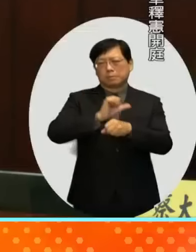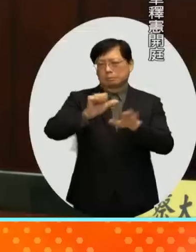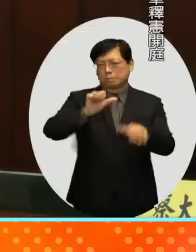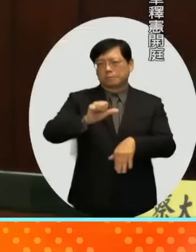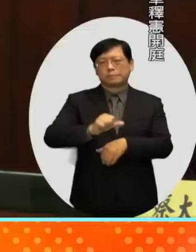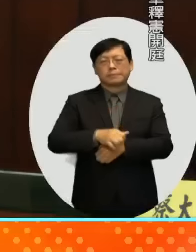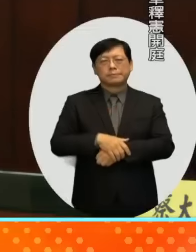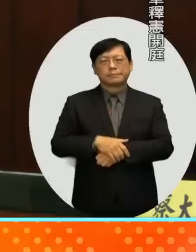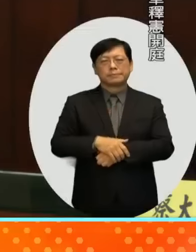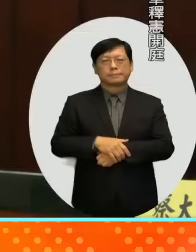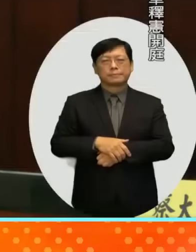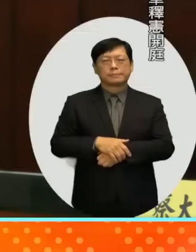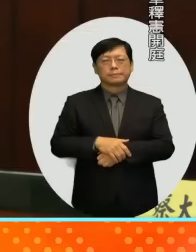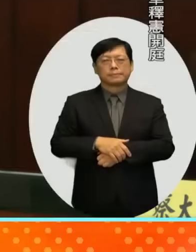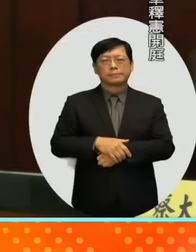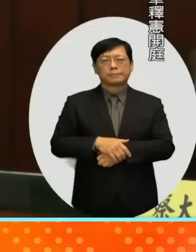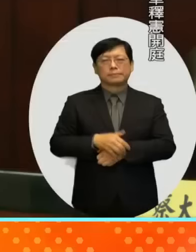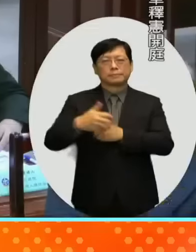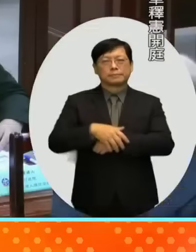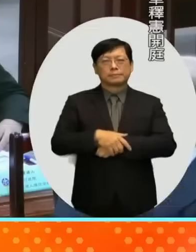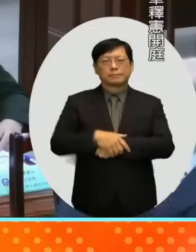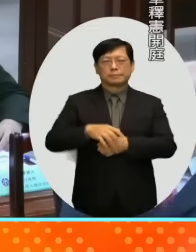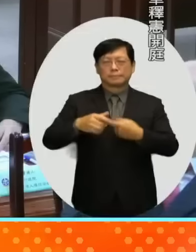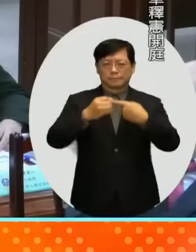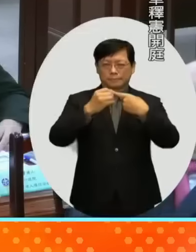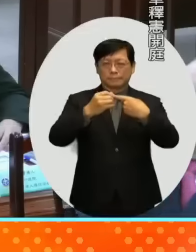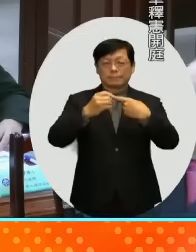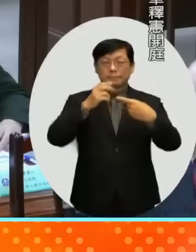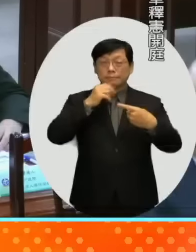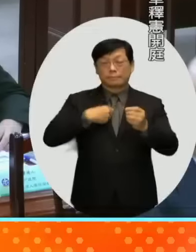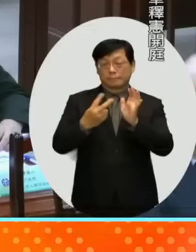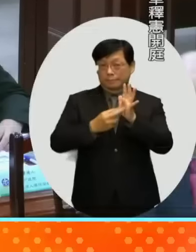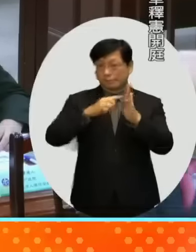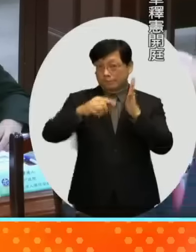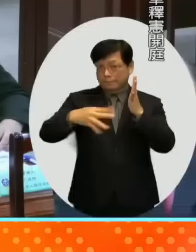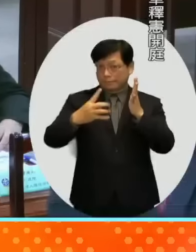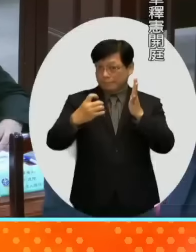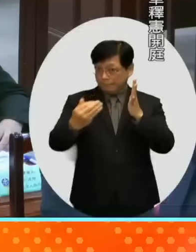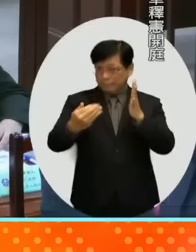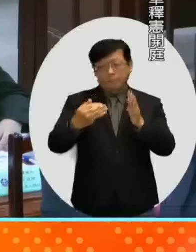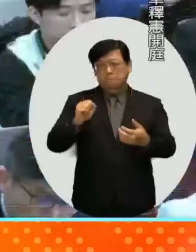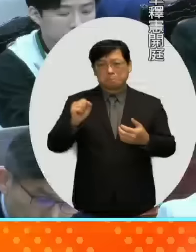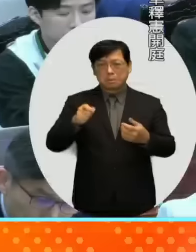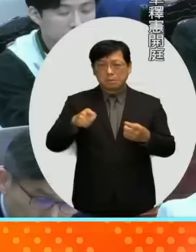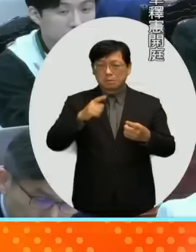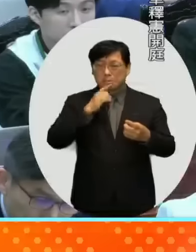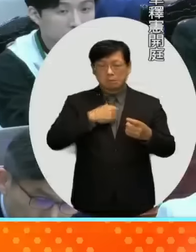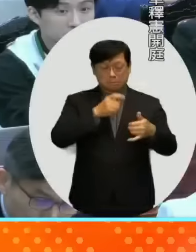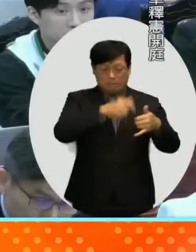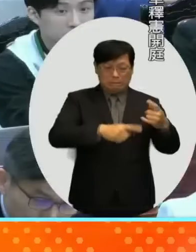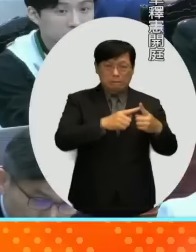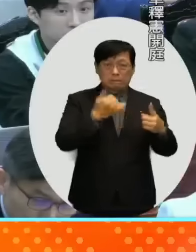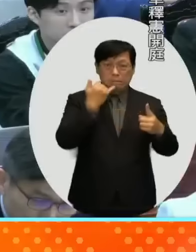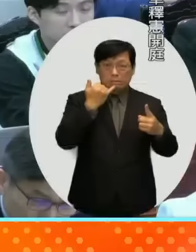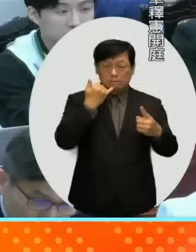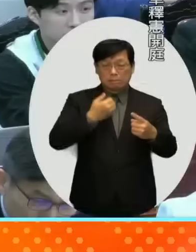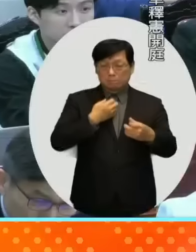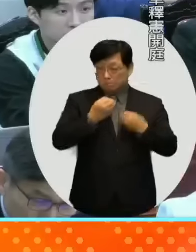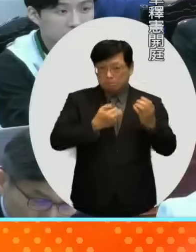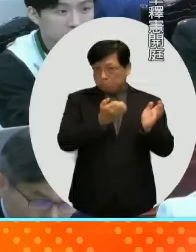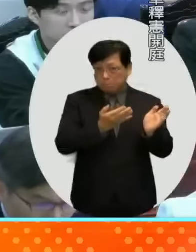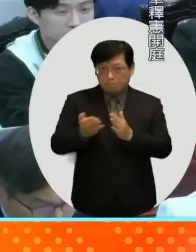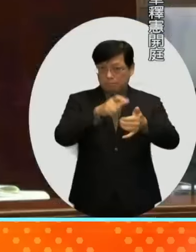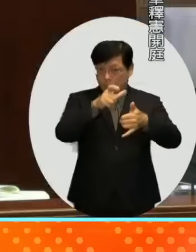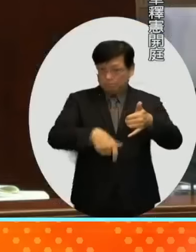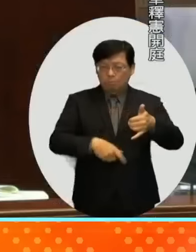都是法律人出身，他们很会搞这一套。那现在整个国家机器也被他控制，司法体系也被他控制。那在这种情